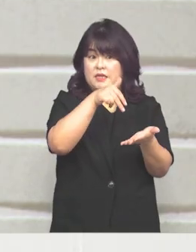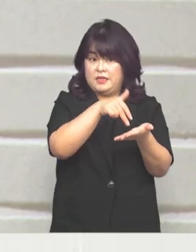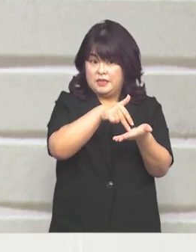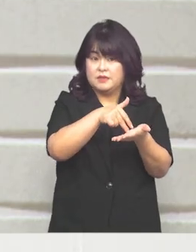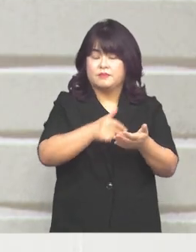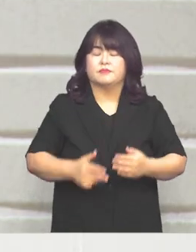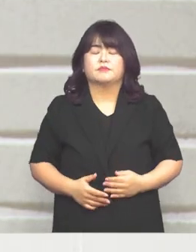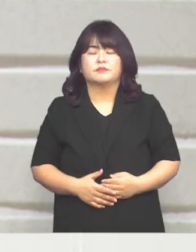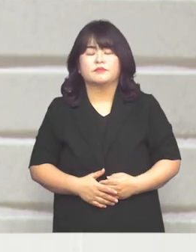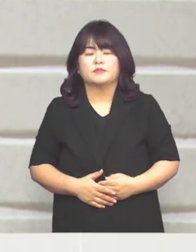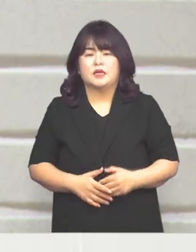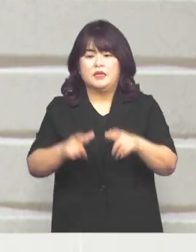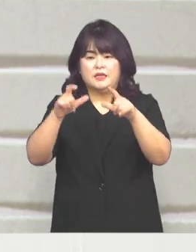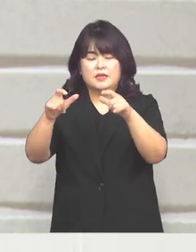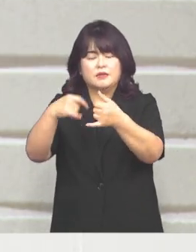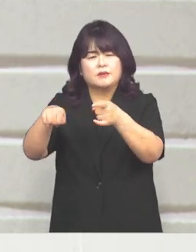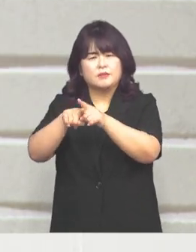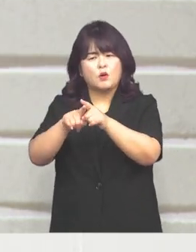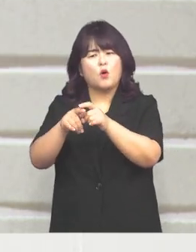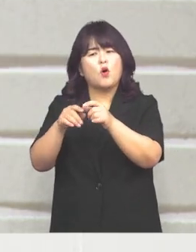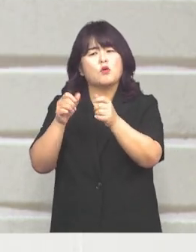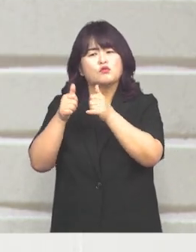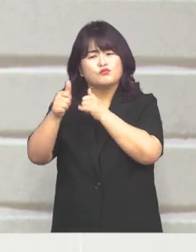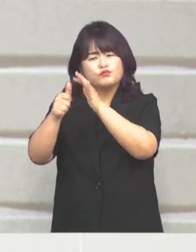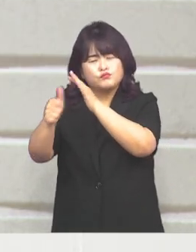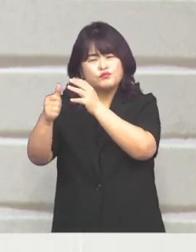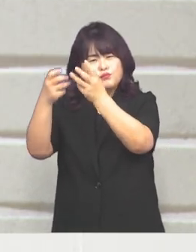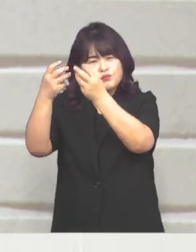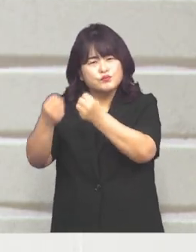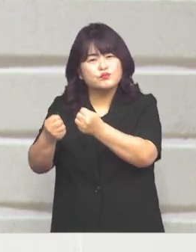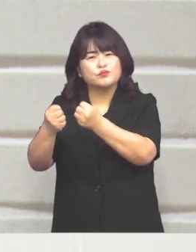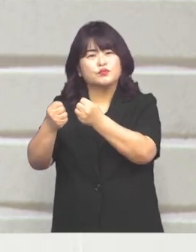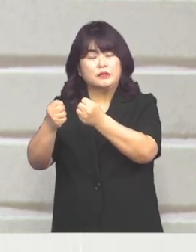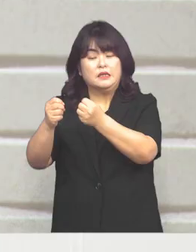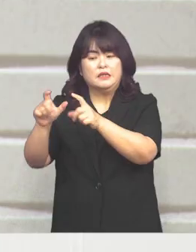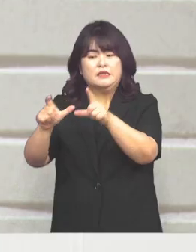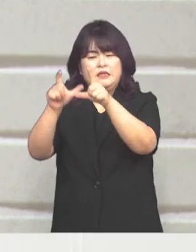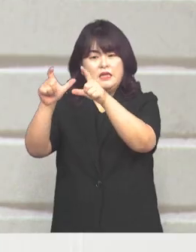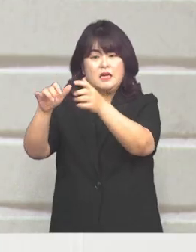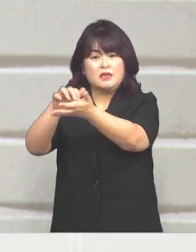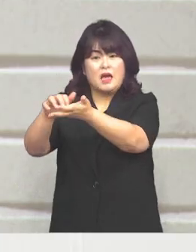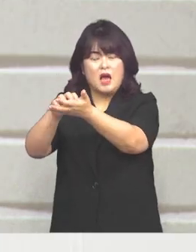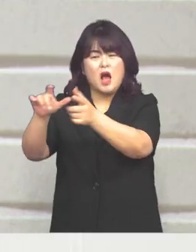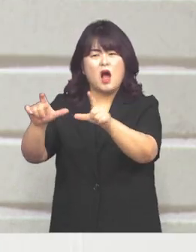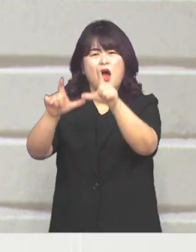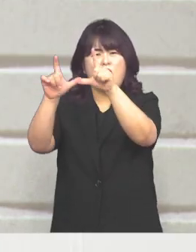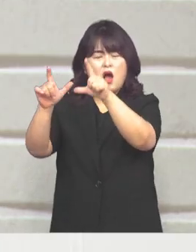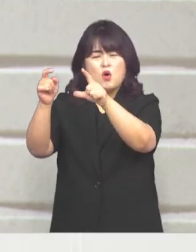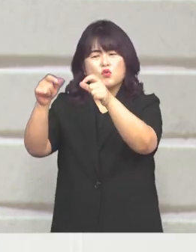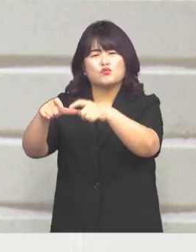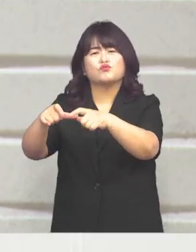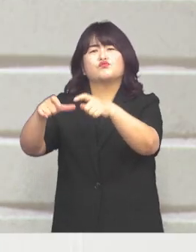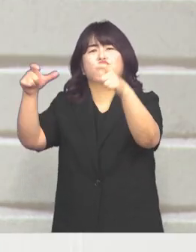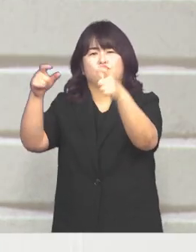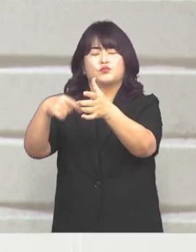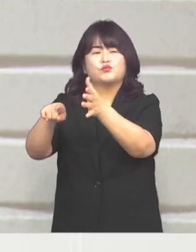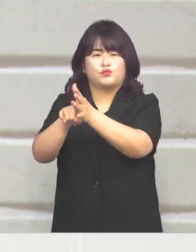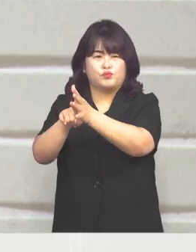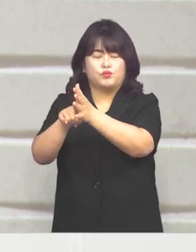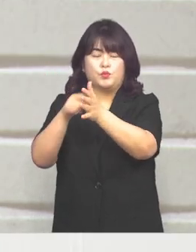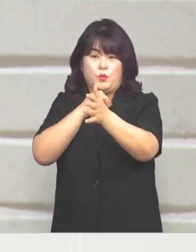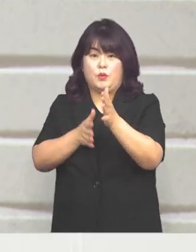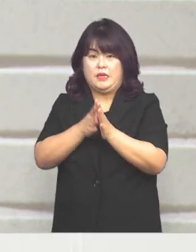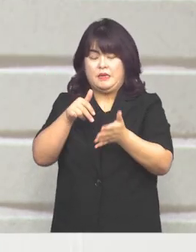용인특례 시민이 울릉군을 더욱더 많이 찾아서 울릉군의 생활 인구가 더욱더 늘어날 수 있도록